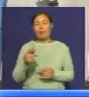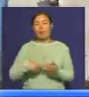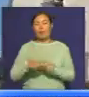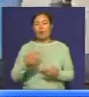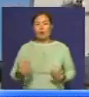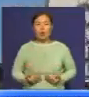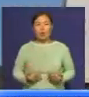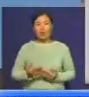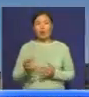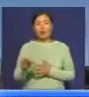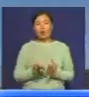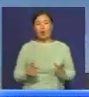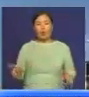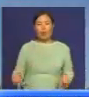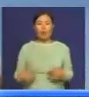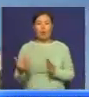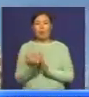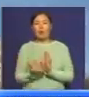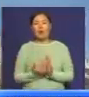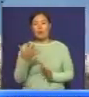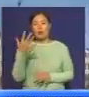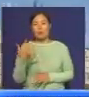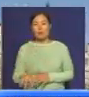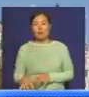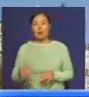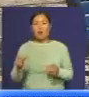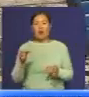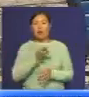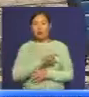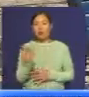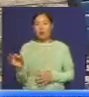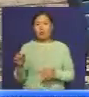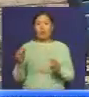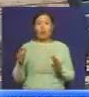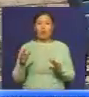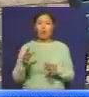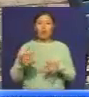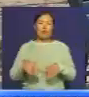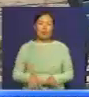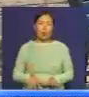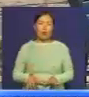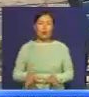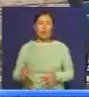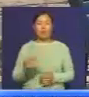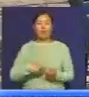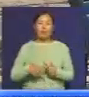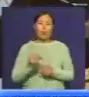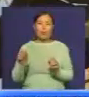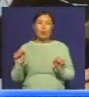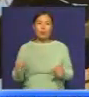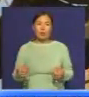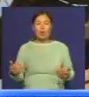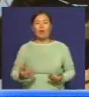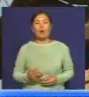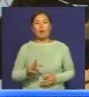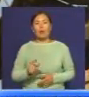бизнес-жилкой, сразу увидели в программе 5.50 отличную возможность начать собственный бизнес. Тем более, что именно в «Мангистау»